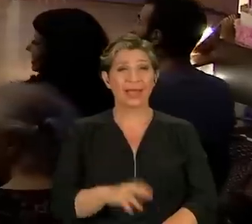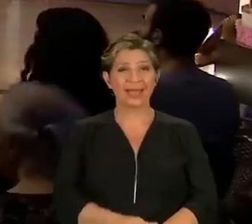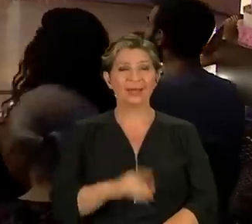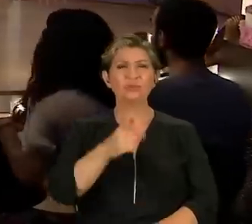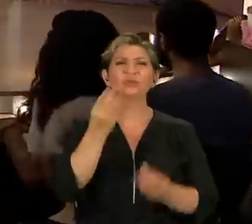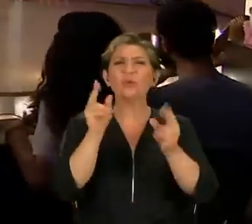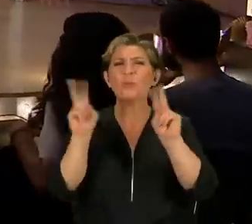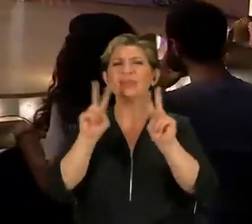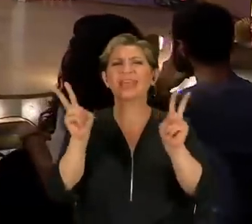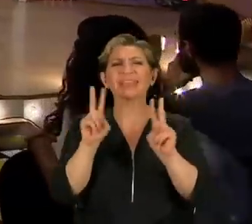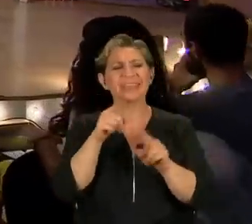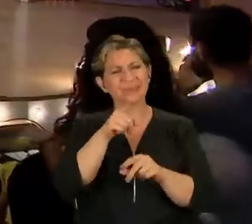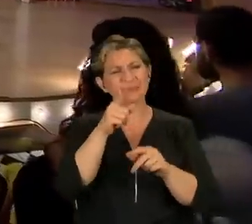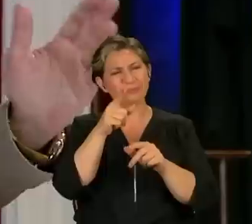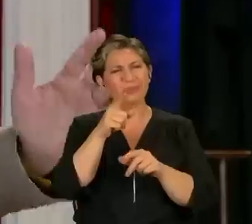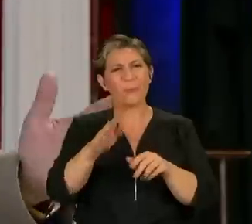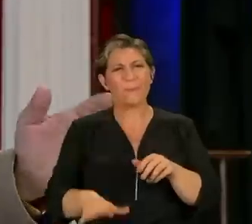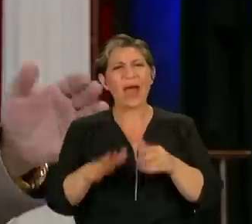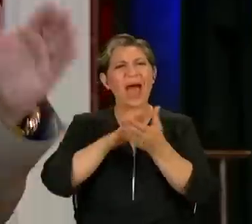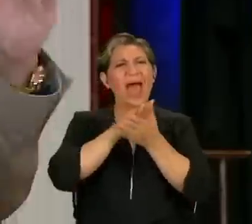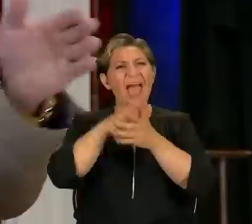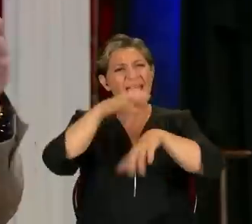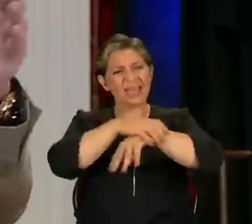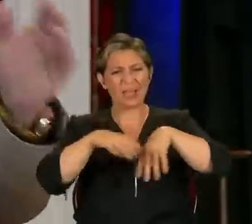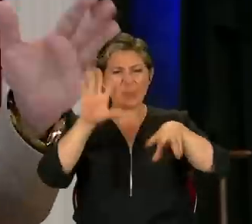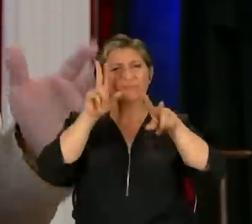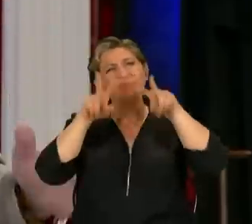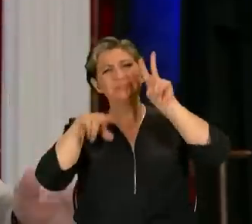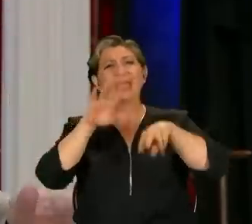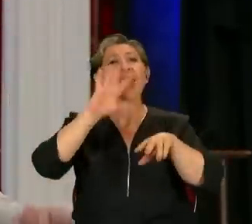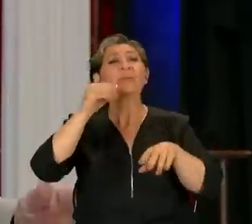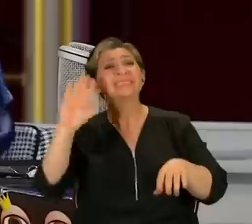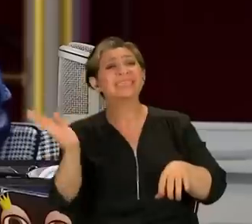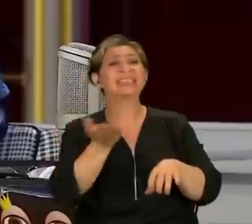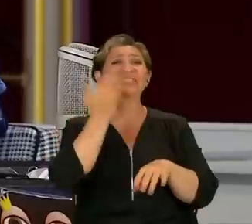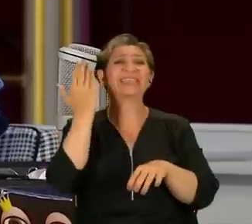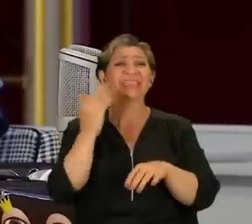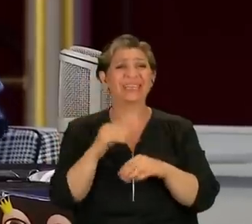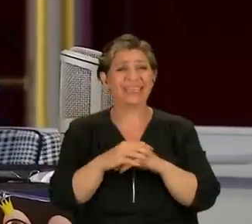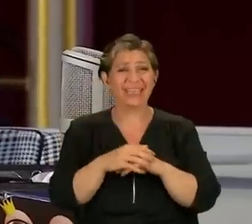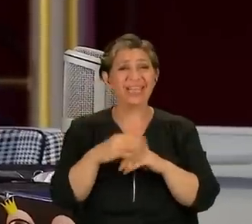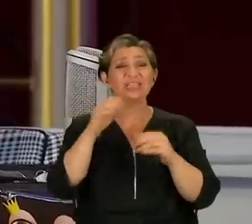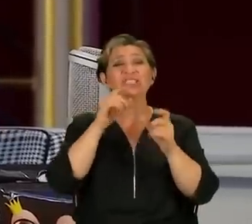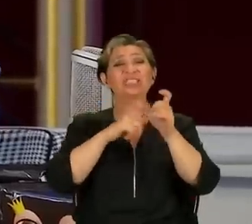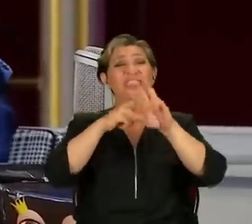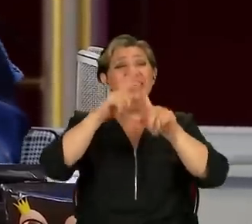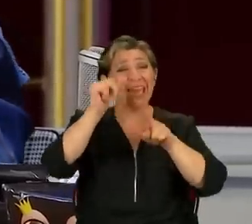Bu çok modaydı ya. Bacaklar hep modaydı. Herkes bu bacaklar. Hepimiz geçtik. Hepimiz şey geçtik. Değil.